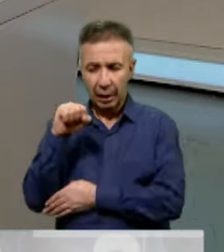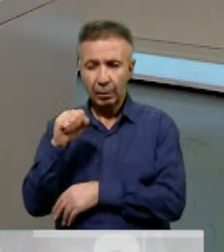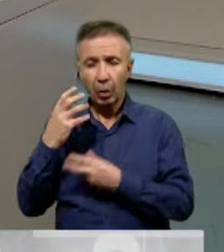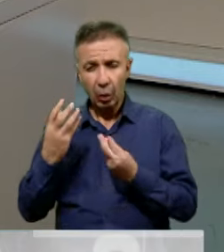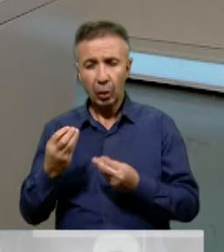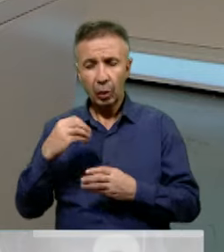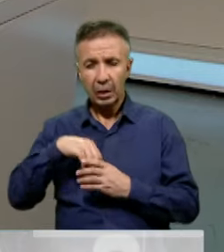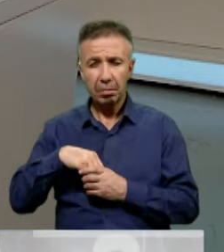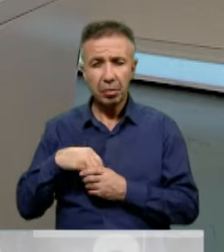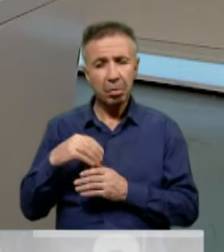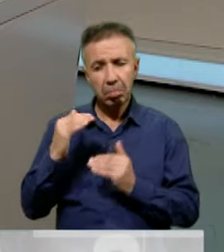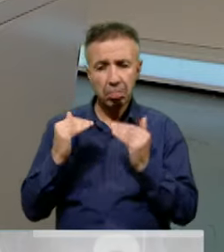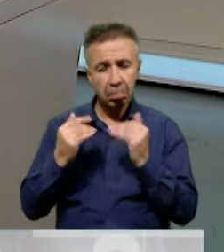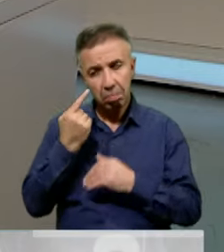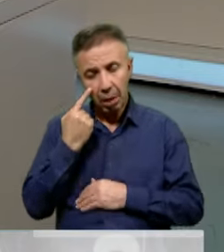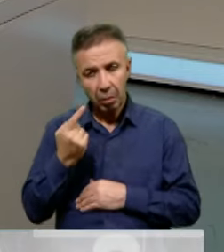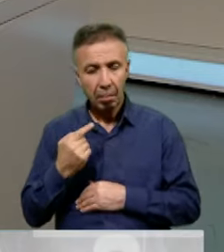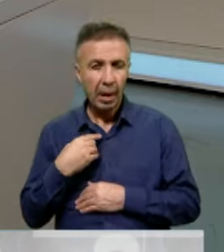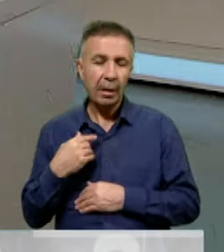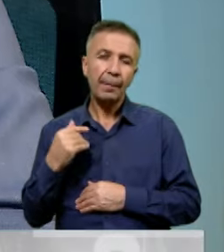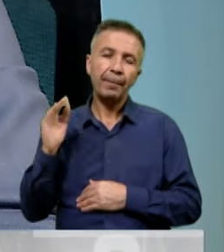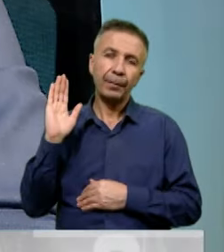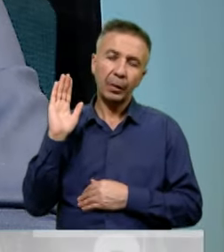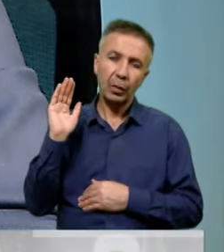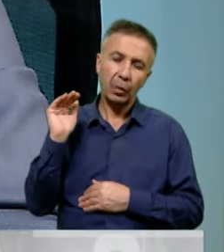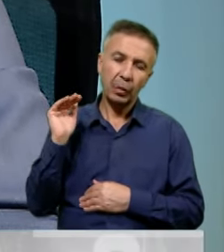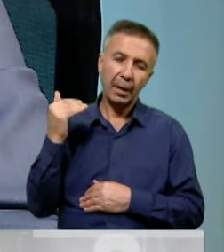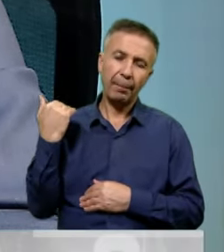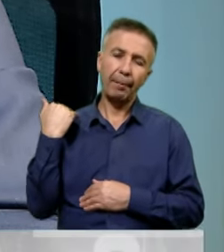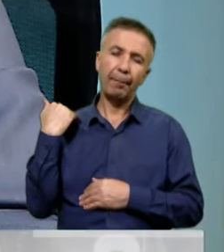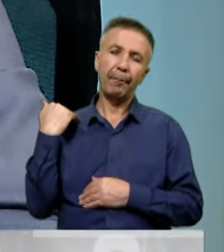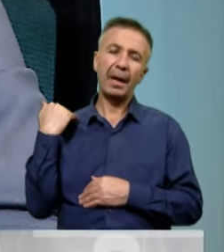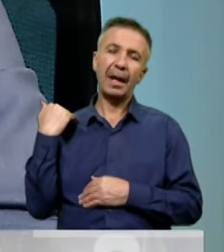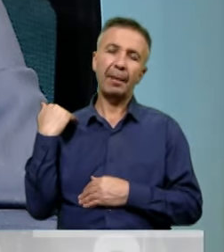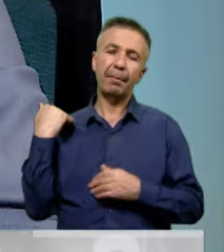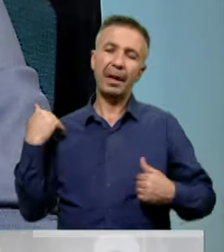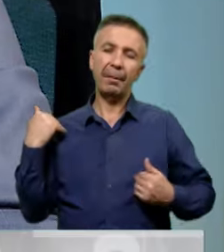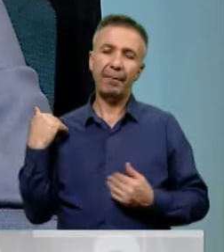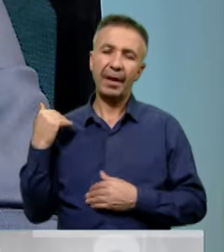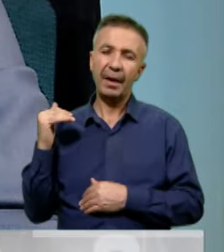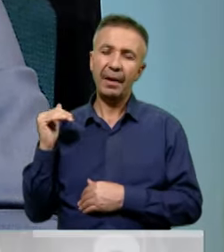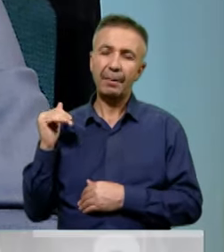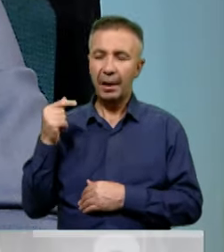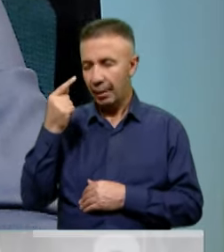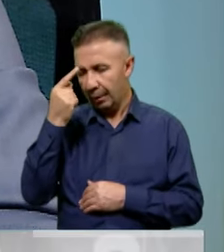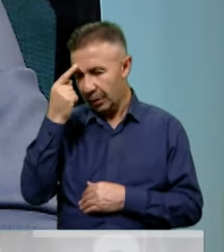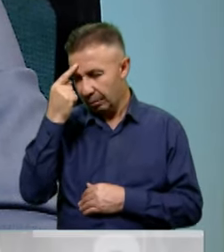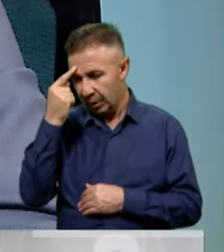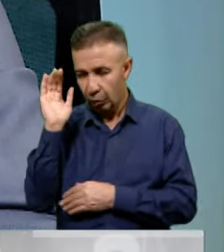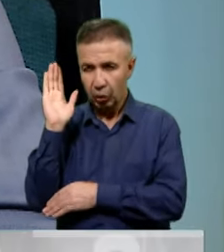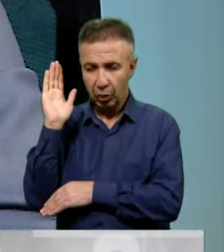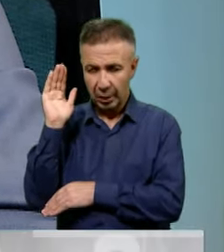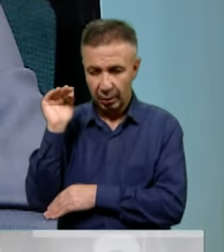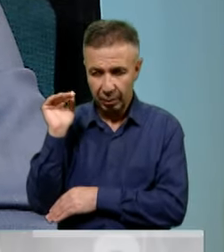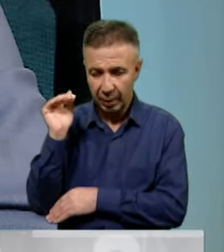tabii bir kıyaslama yapıyorlar. Ben diyor rükuda belimi ve başımı daha çok eğiyorum ama ima ile secde